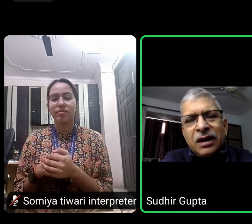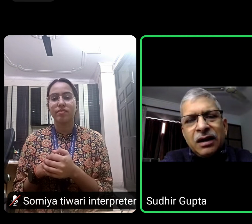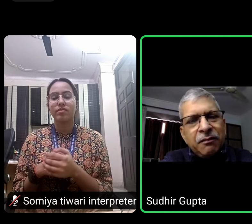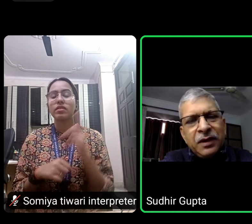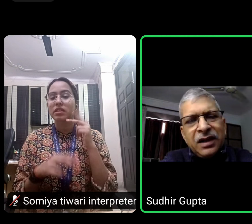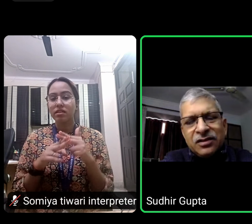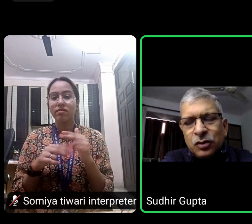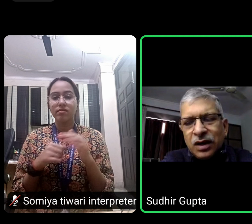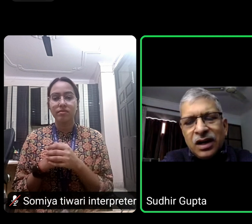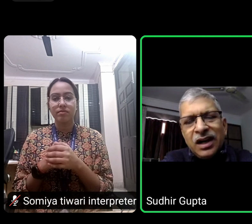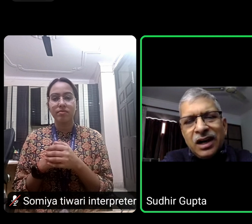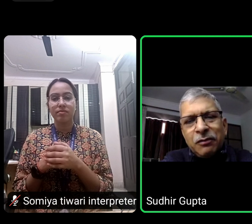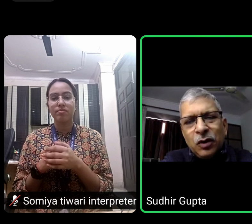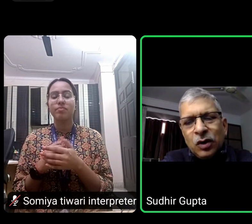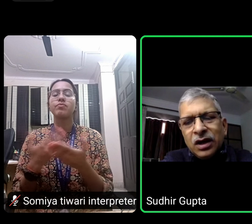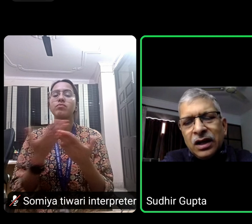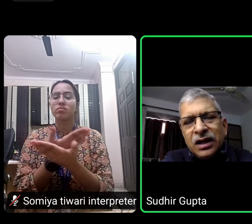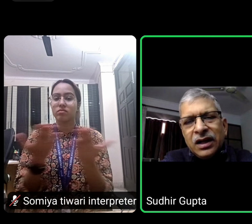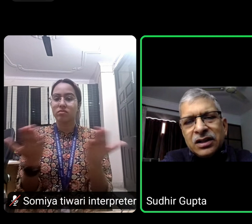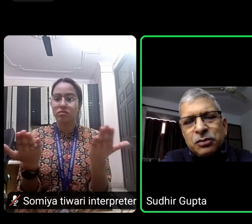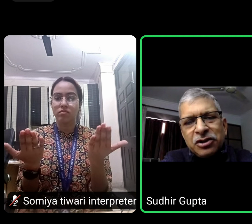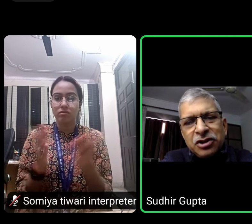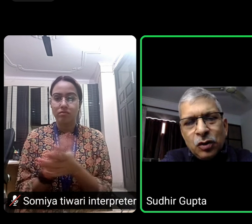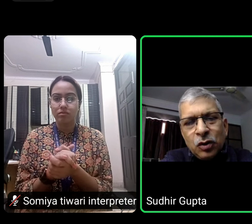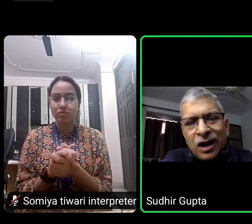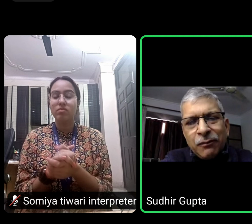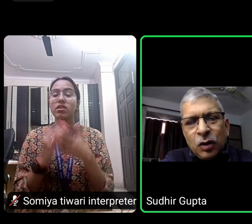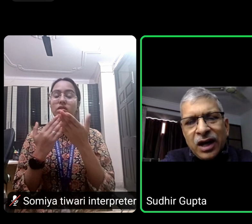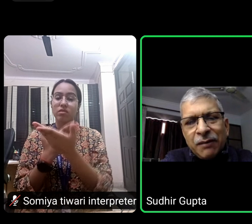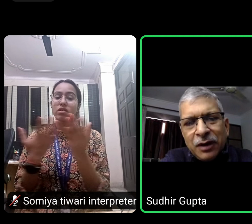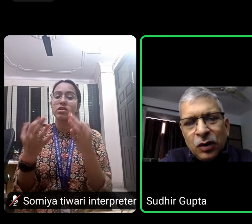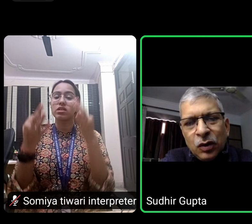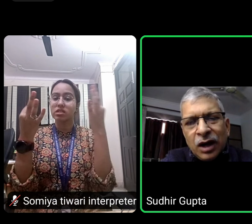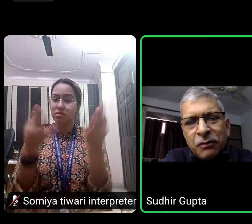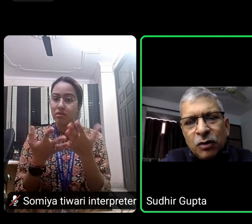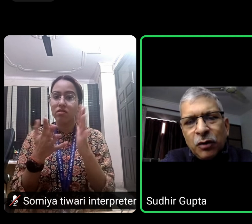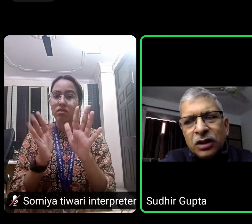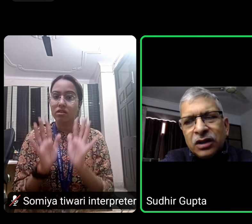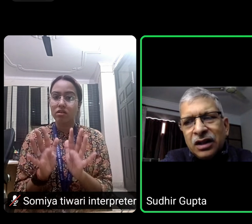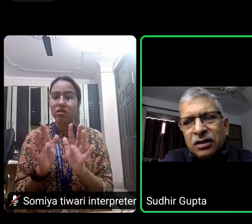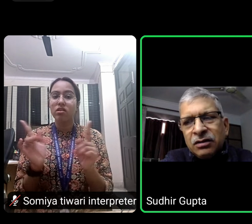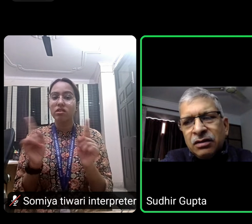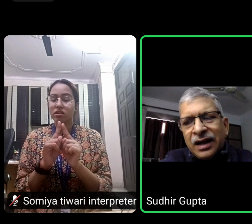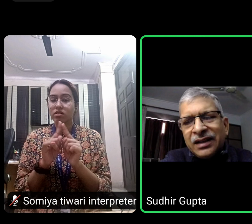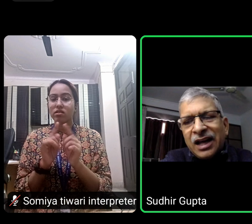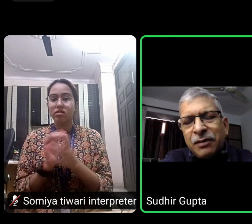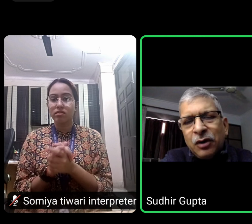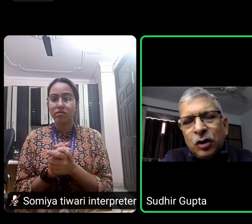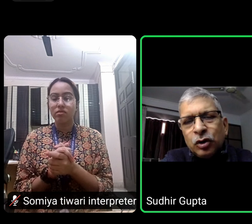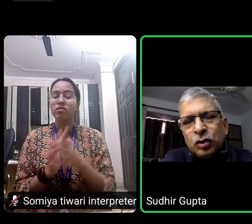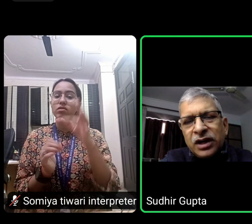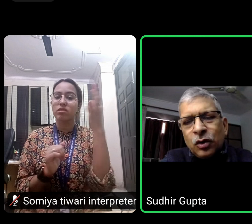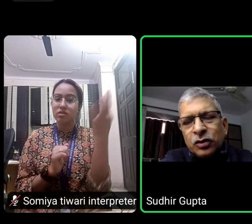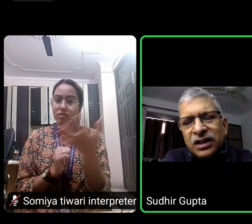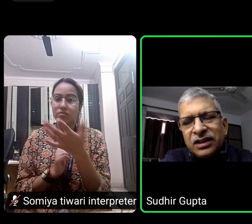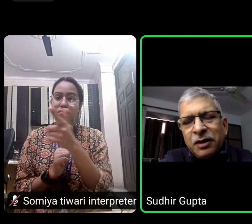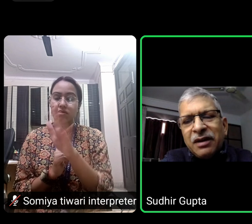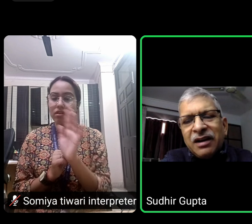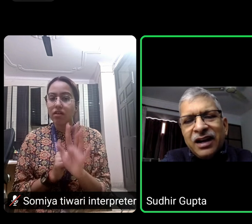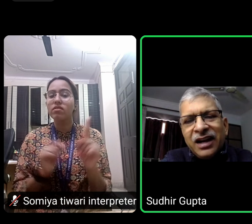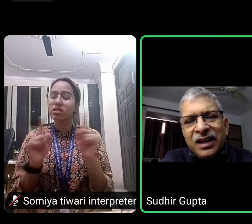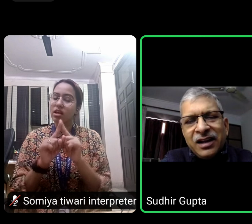आप पेरेंट्स को कहा कि आप लोग स्पेशल हो, आप लोग कैपेबल हो, आप लोग बहुत ज्यादा कैपेबल हो दूसरे लोगों